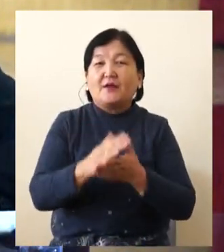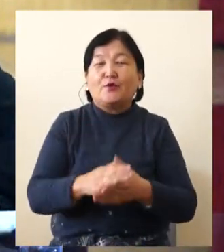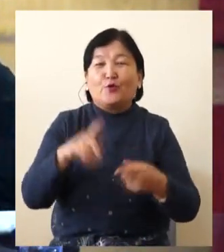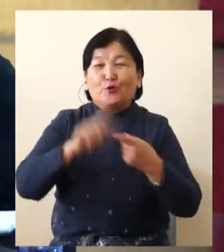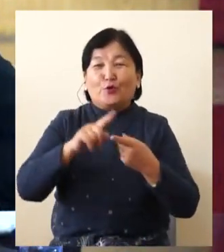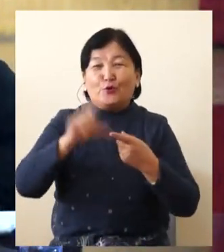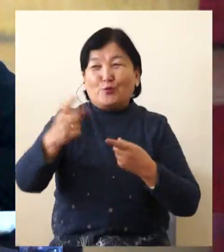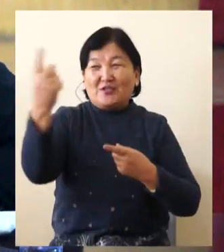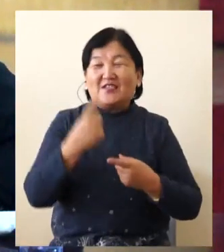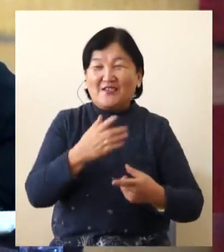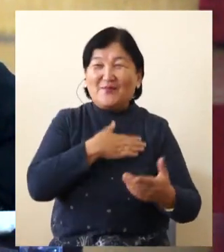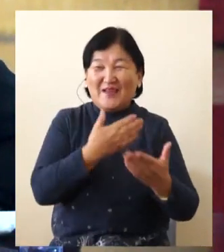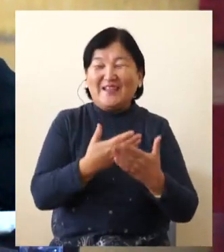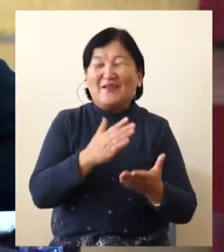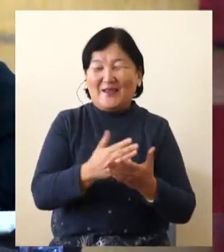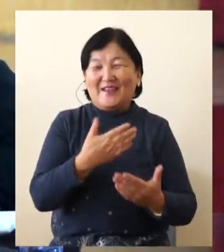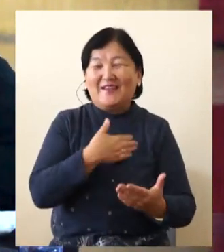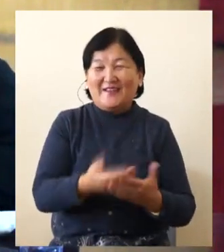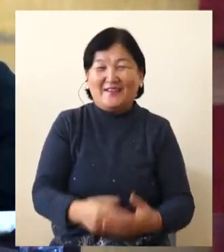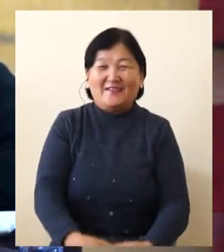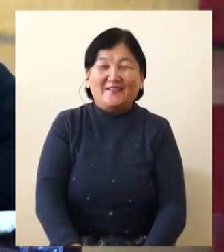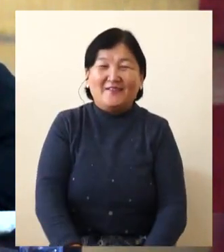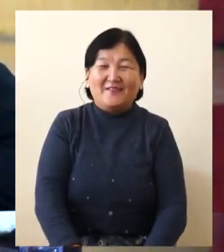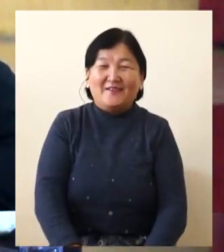Ваа, юм хөдөөнөөс хүмүүс рүү ирсэн байж та баярлалаа.